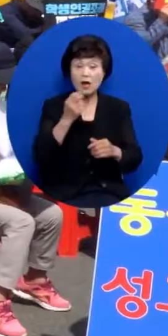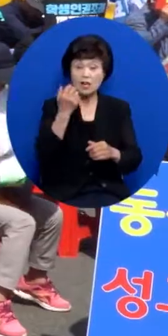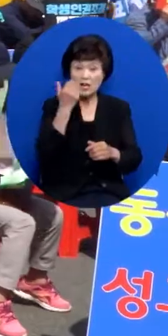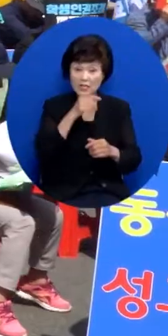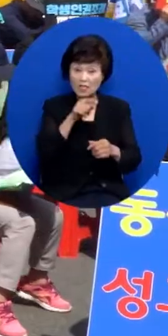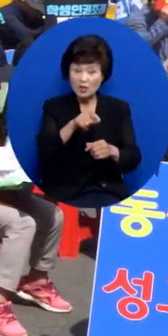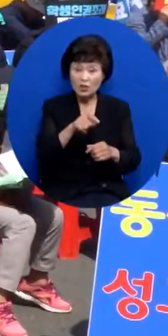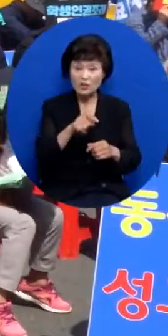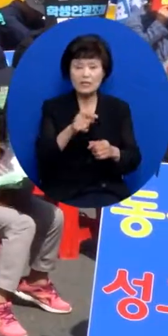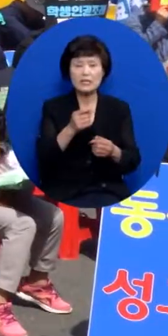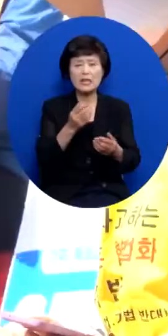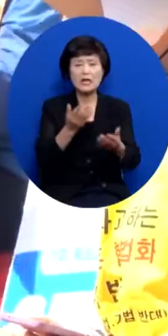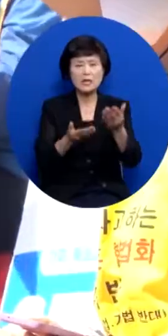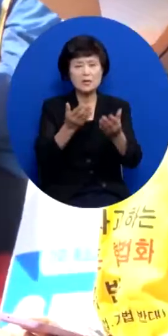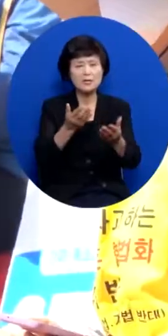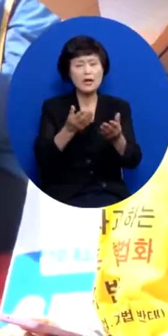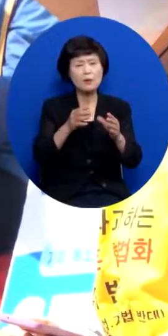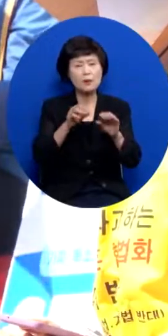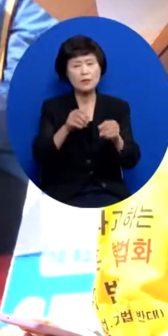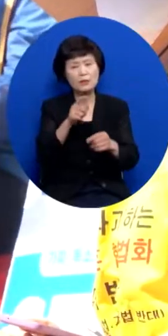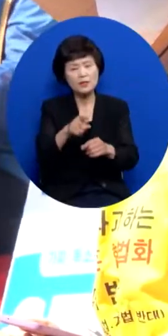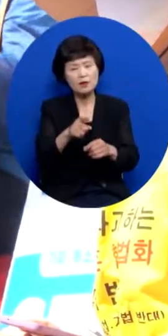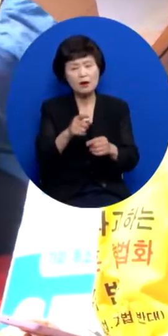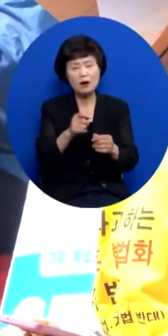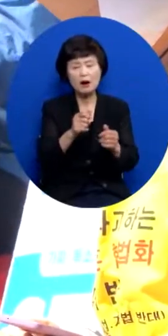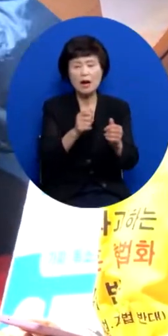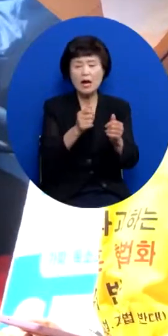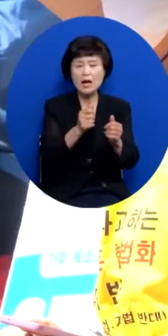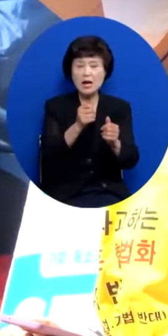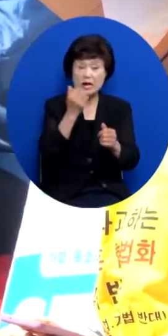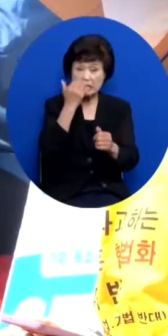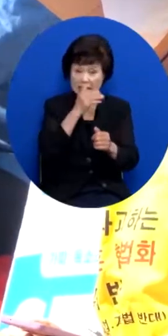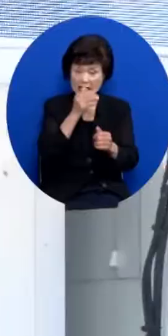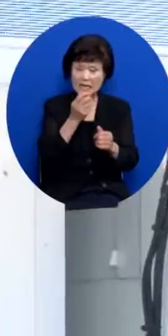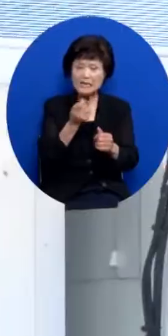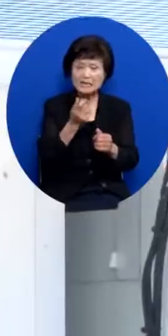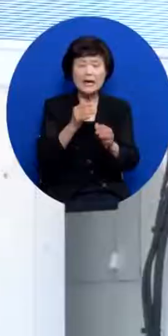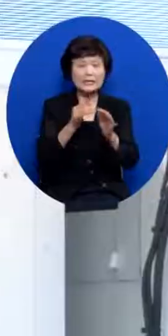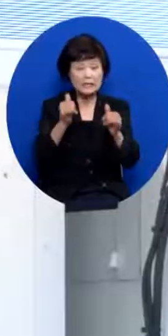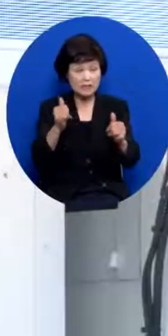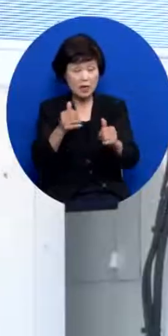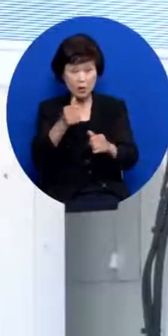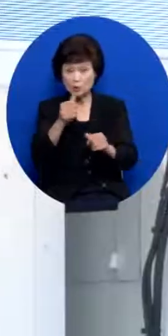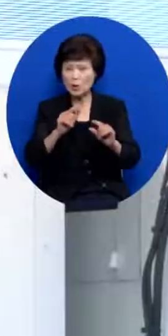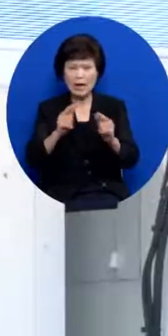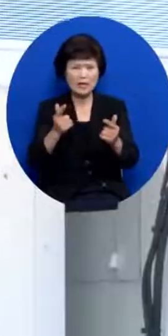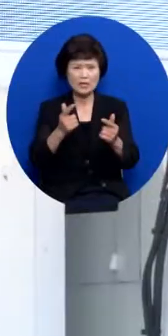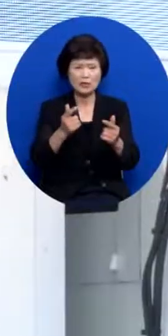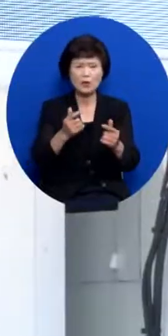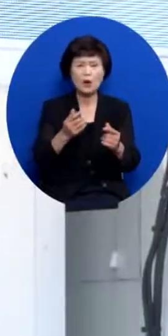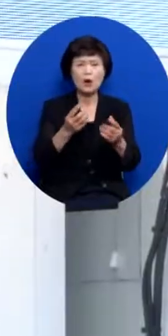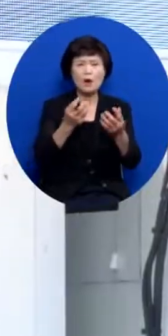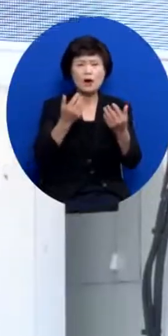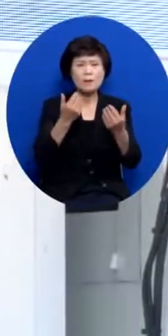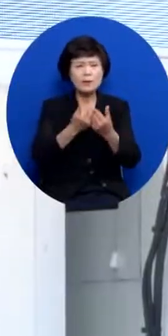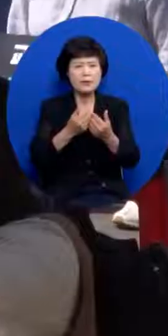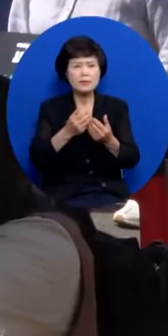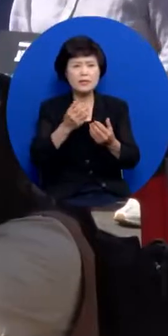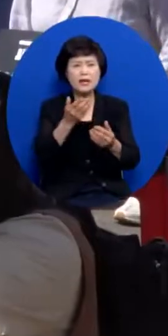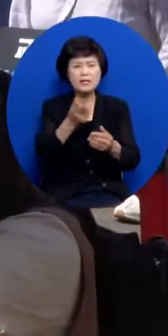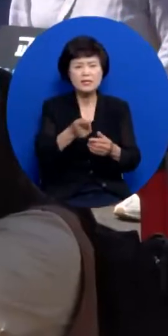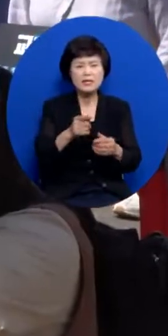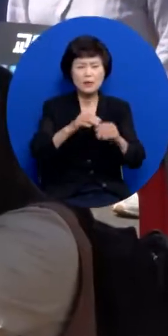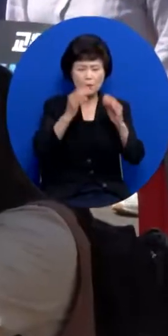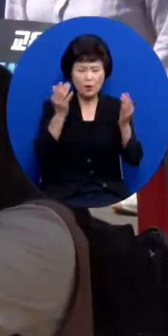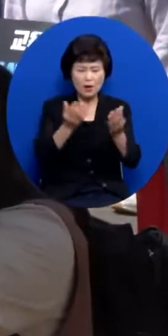방종을 조장하는 것이라며 성소수자가 특권층이 되어 다수의 선량한 시민들을 역차별하는 포괄적 차별금지법 제정을